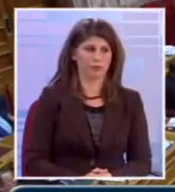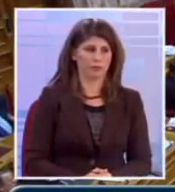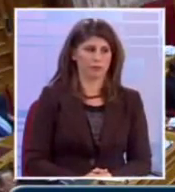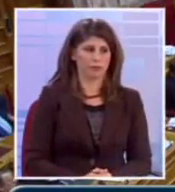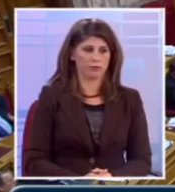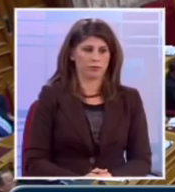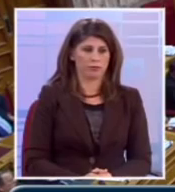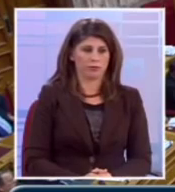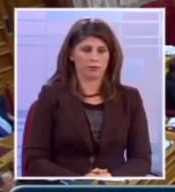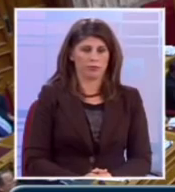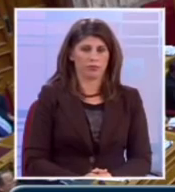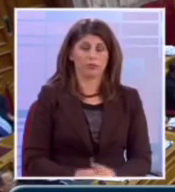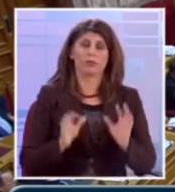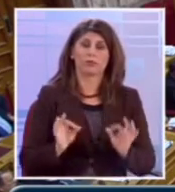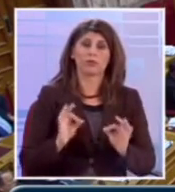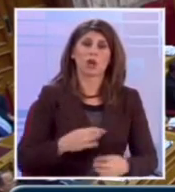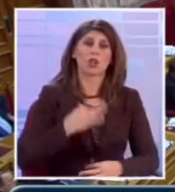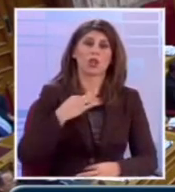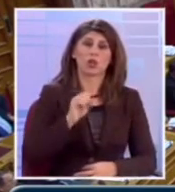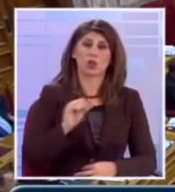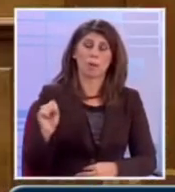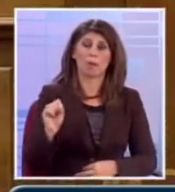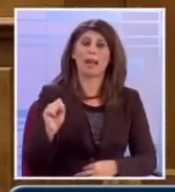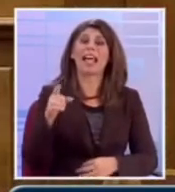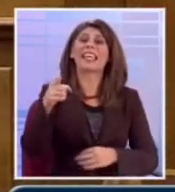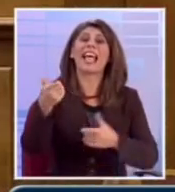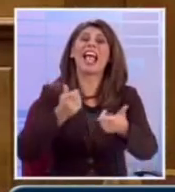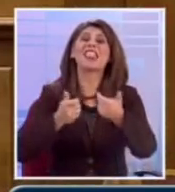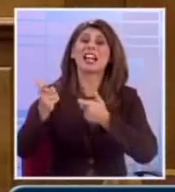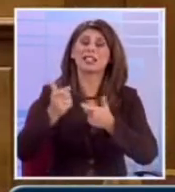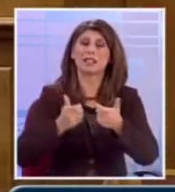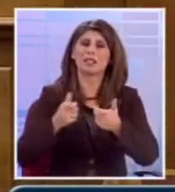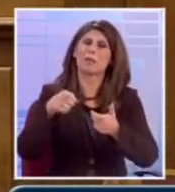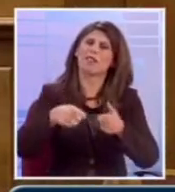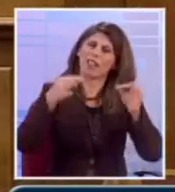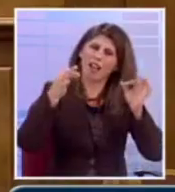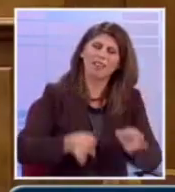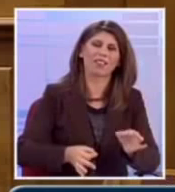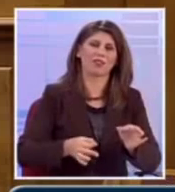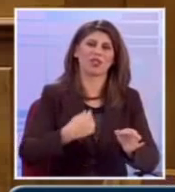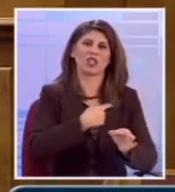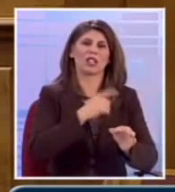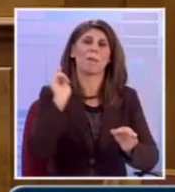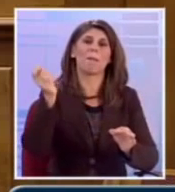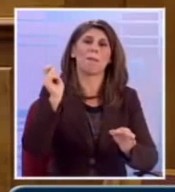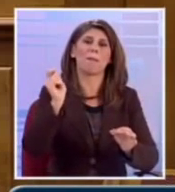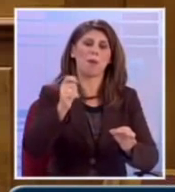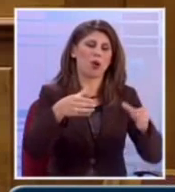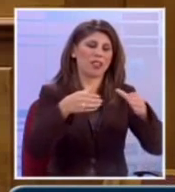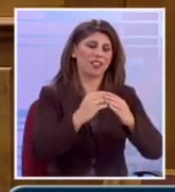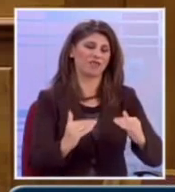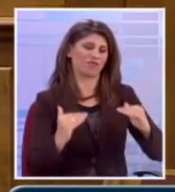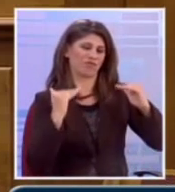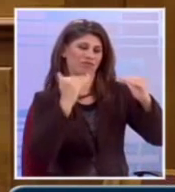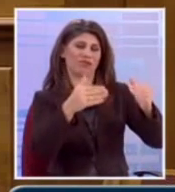Βέβαια, κύριος Σόπλε και οι δανειστές μας με αυτήν ακριβώς την πολιτική ελτ επέλεξαν